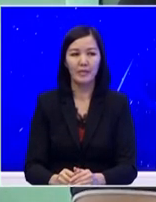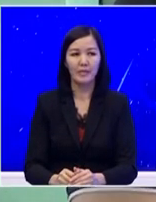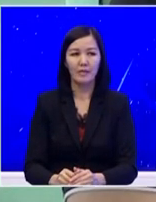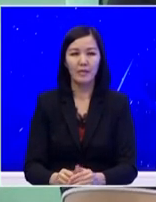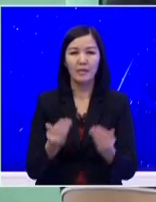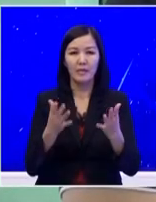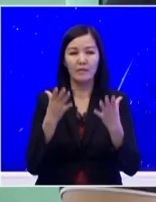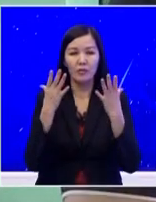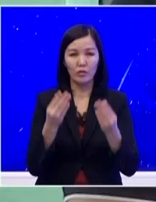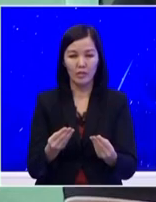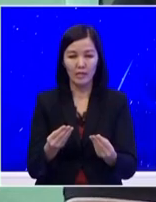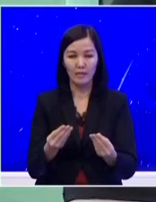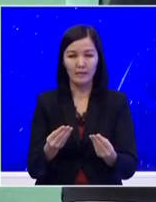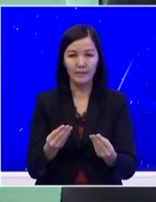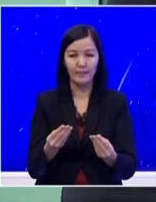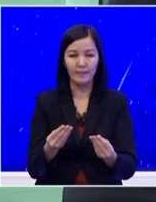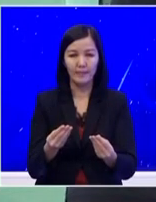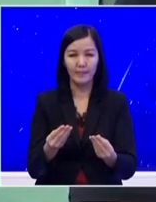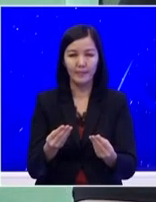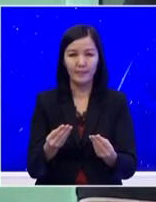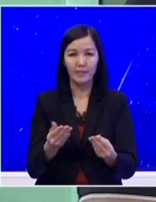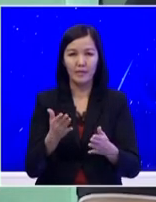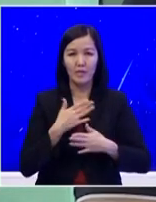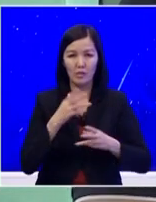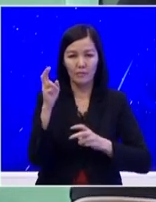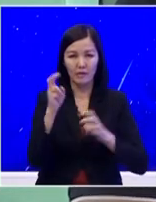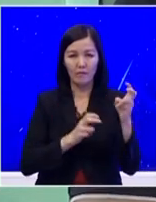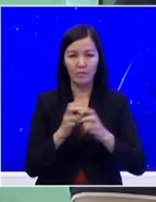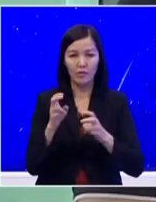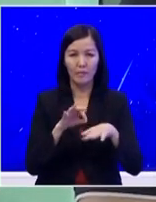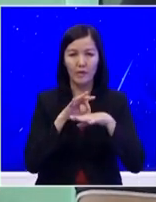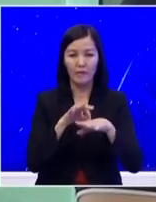На сегодняшний день на нашем заводе проводятся